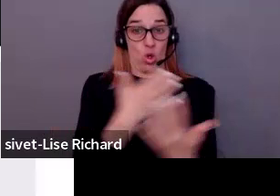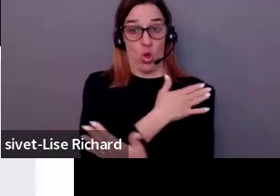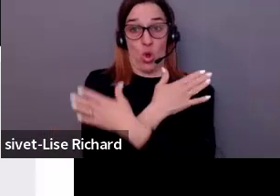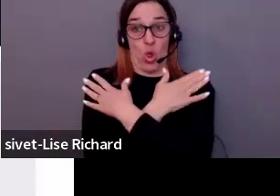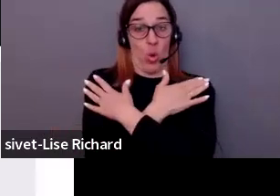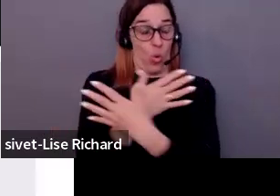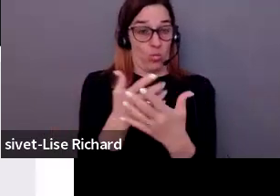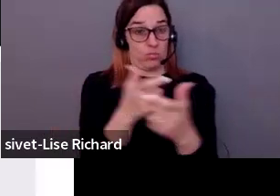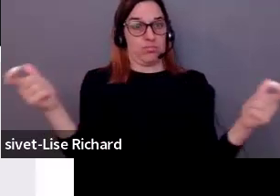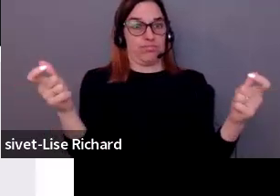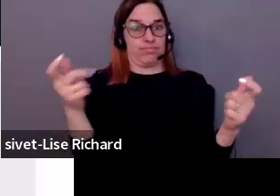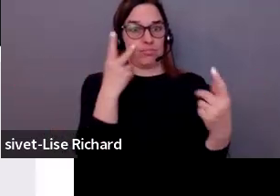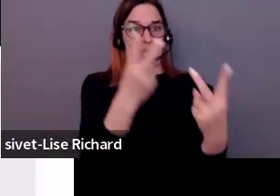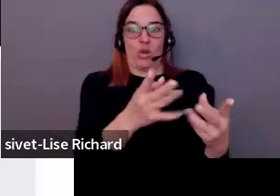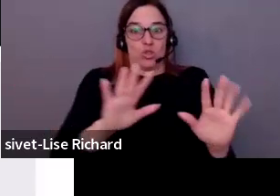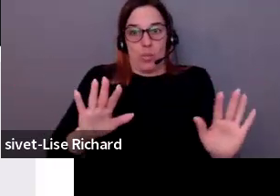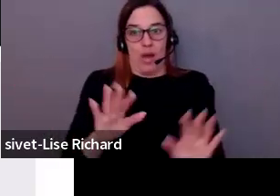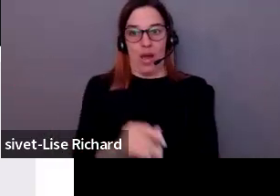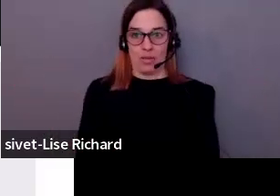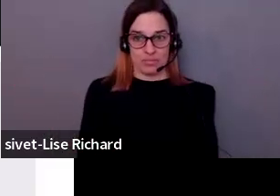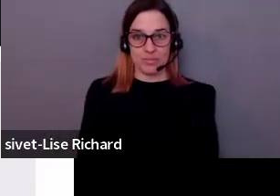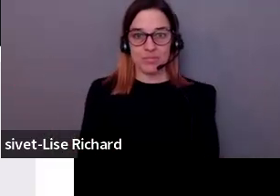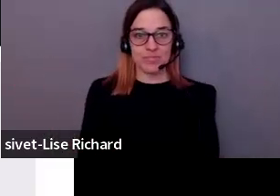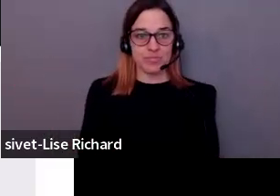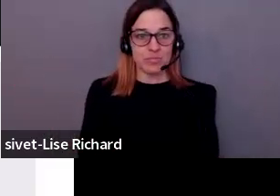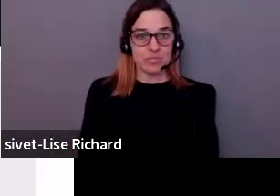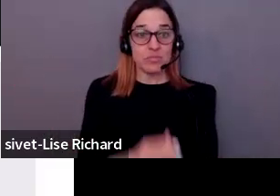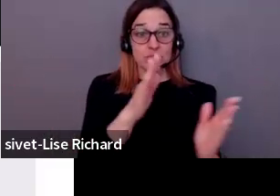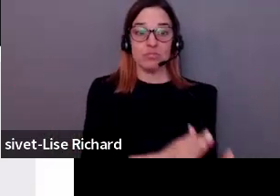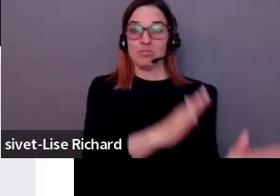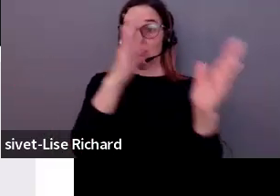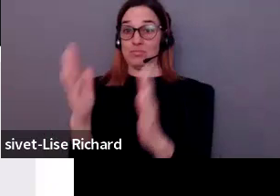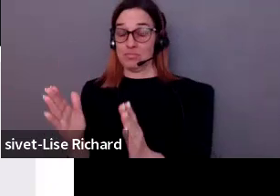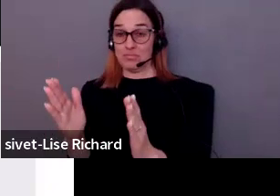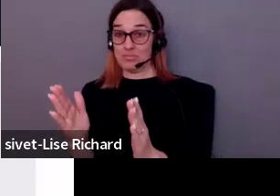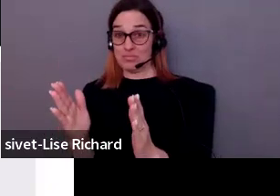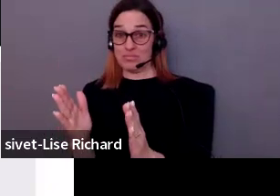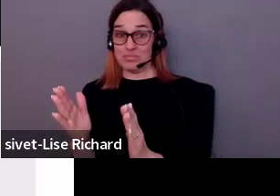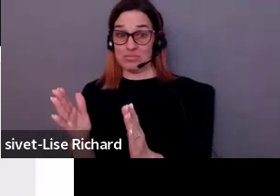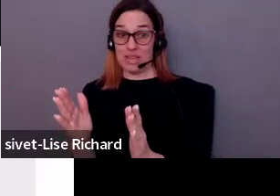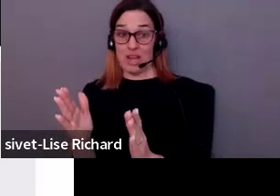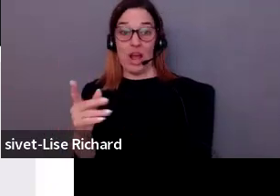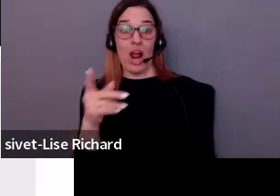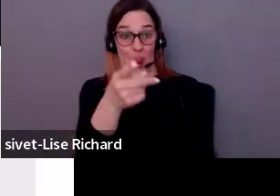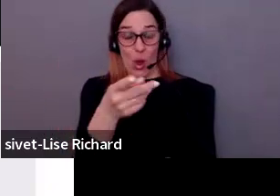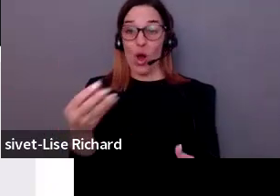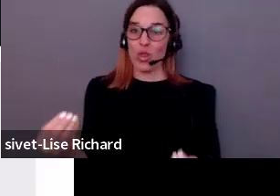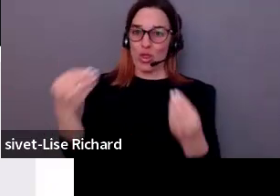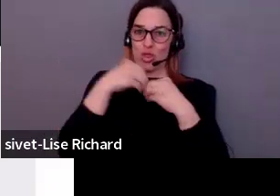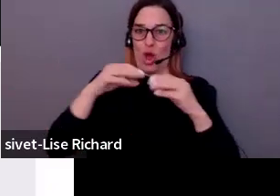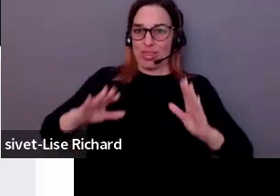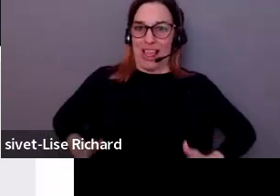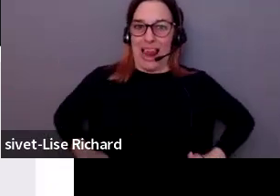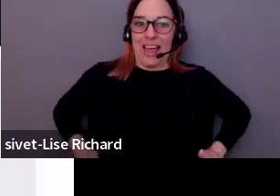nos épaules qui sont plus larges. La photo d'à côté, on est venu définir notre taille, on est venu